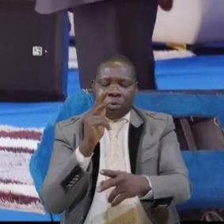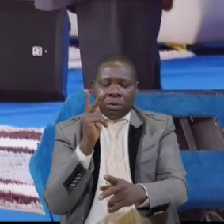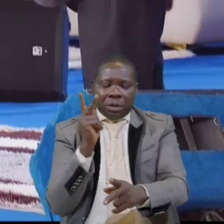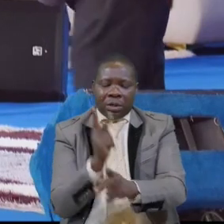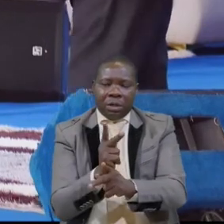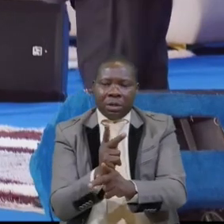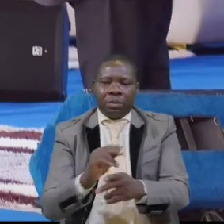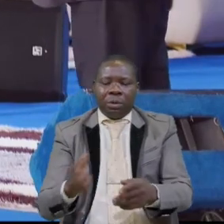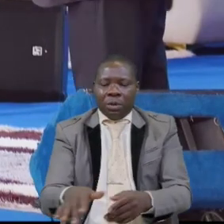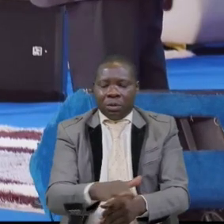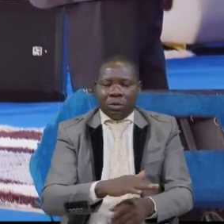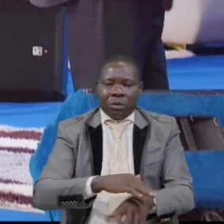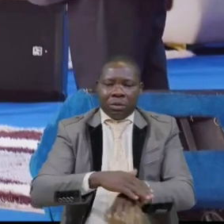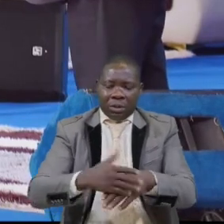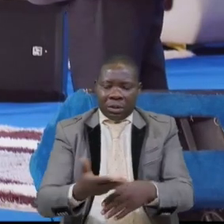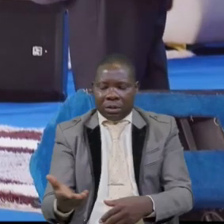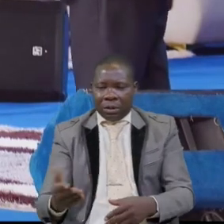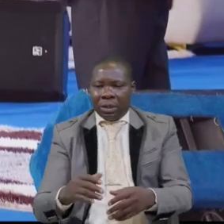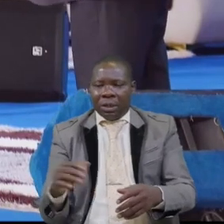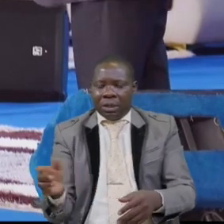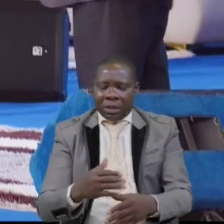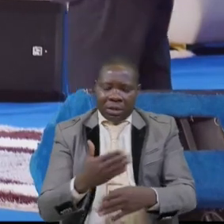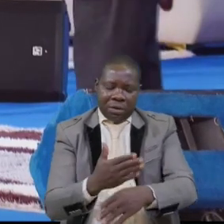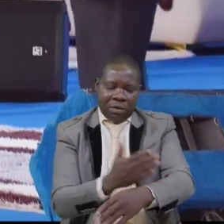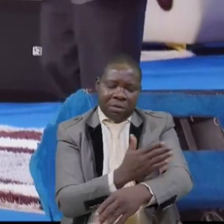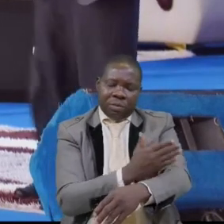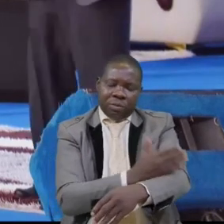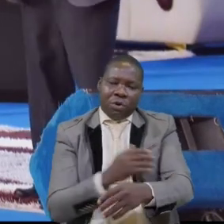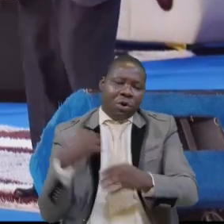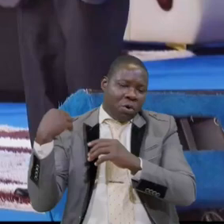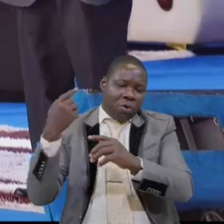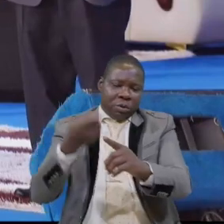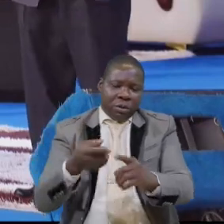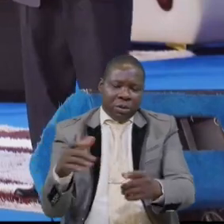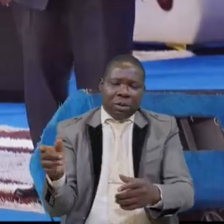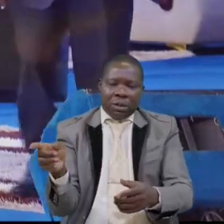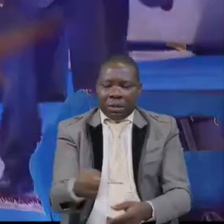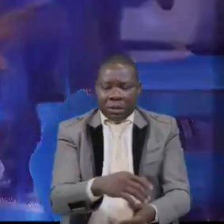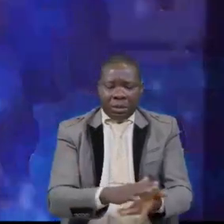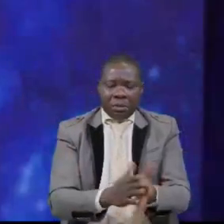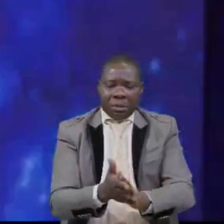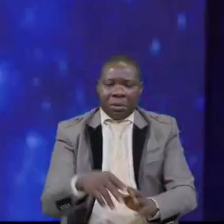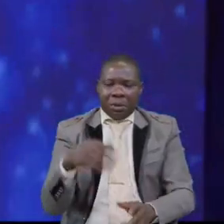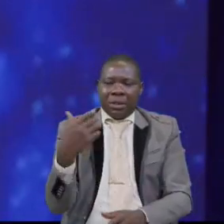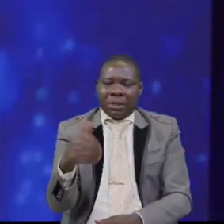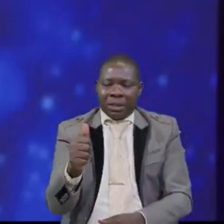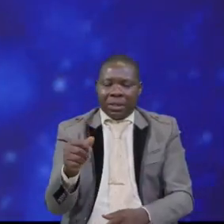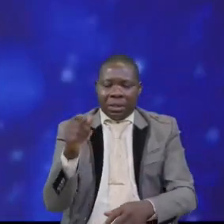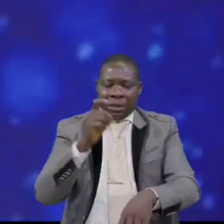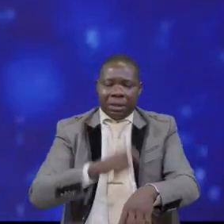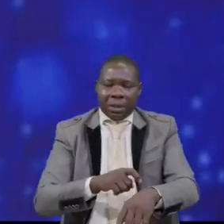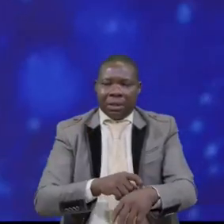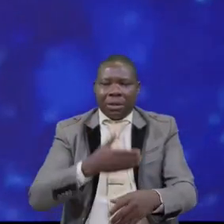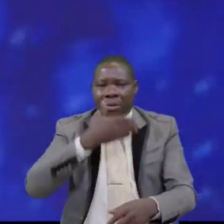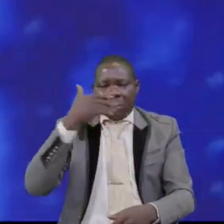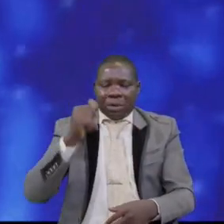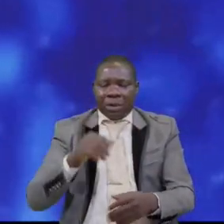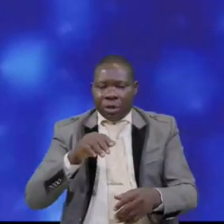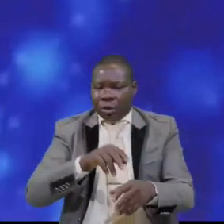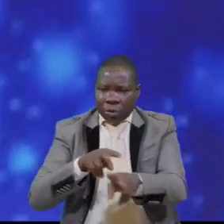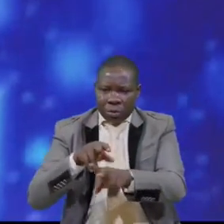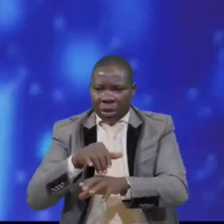emmagasiner ces choses. Ils ont continué à s'améliorer jusqu'à ce que ce soit 10 fois meilleur. Regardez l'aviation. Regardez l'avion. Le premier